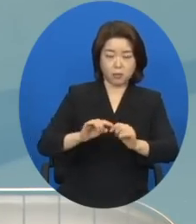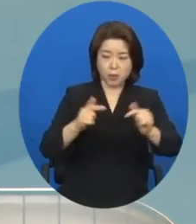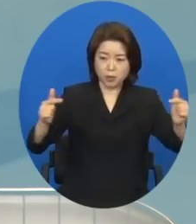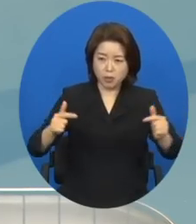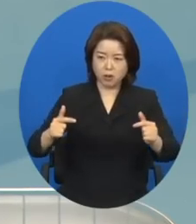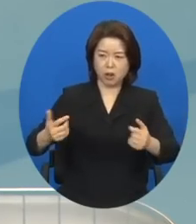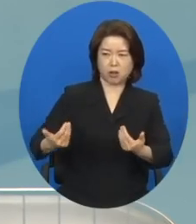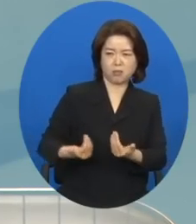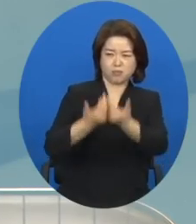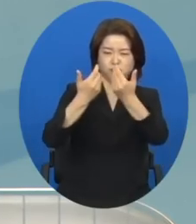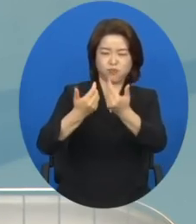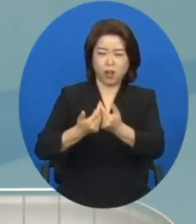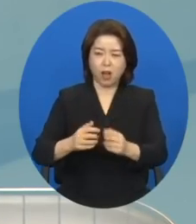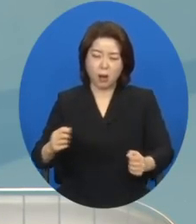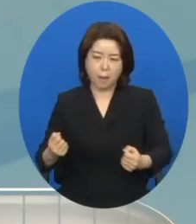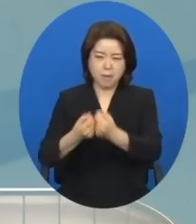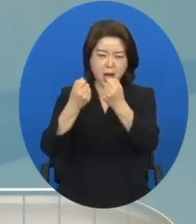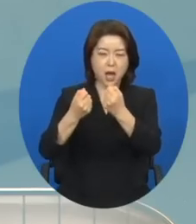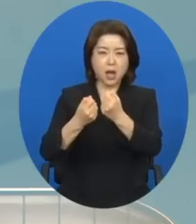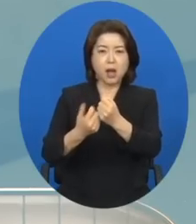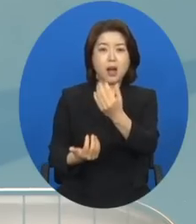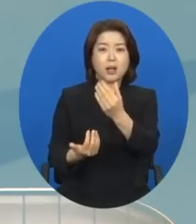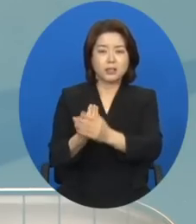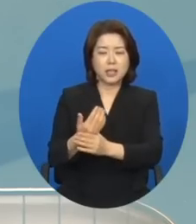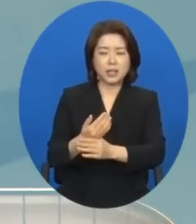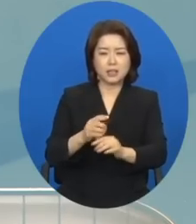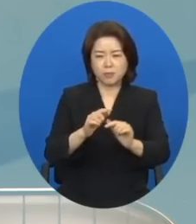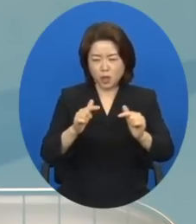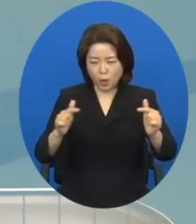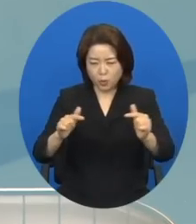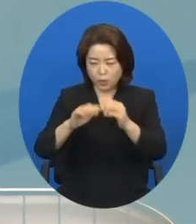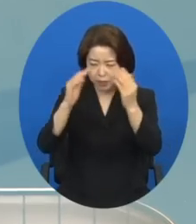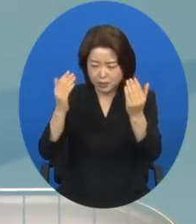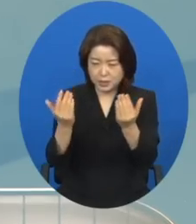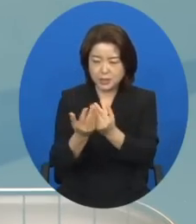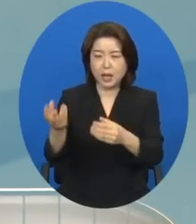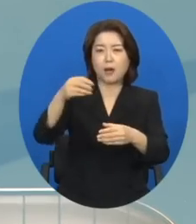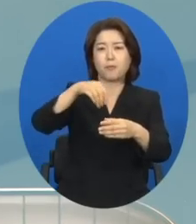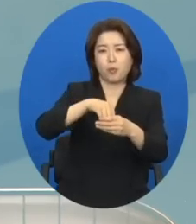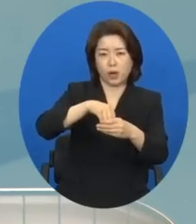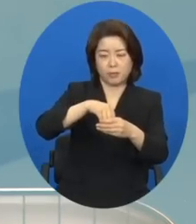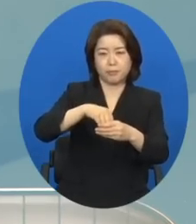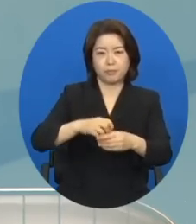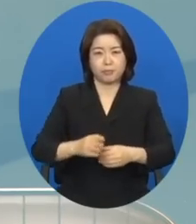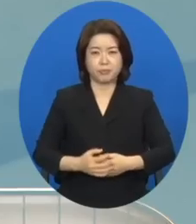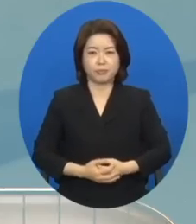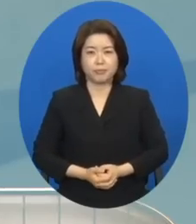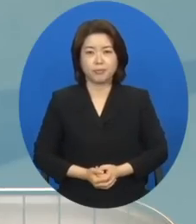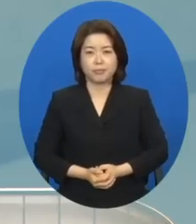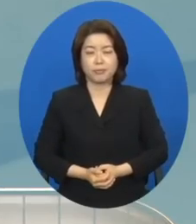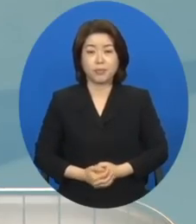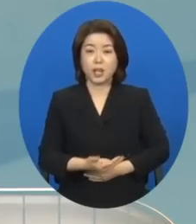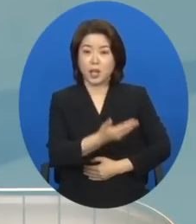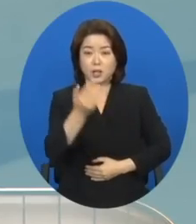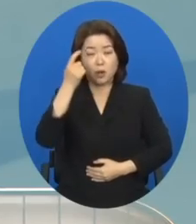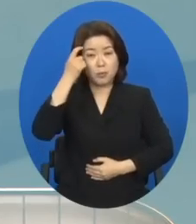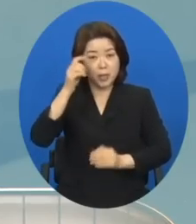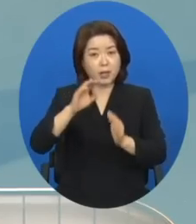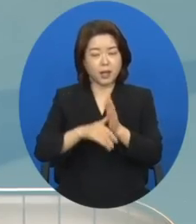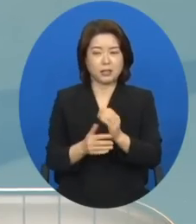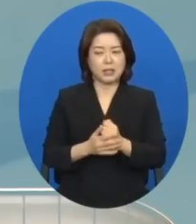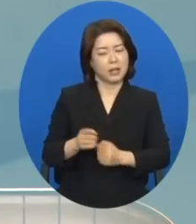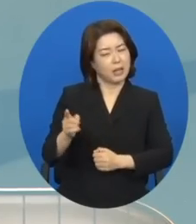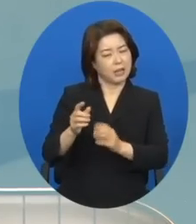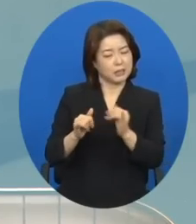불화와 대립과 충돌을 일으키는 그 모든 것을 다 포함합니다. 여러분들 생각하기에 아, 저